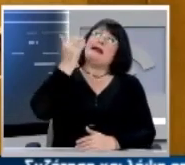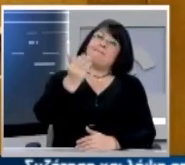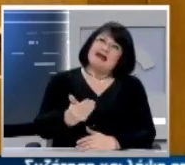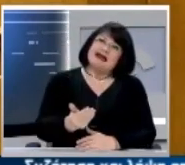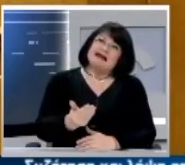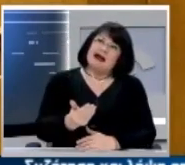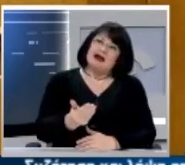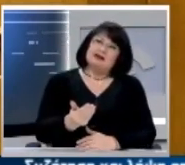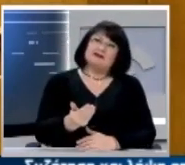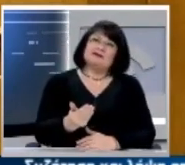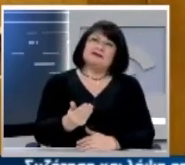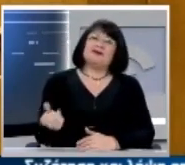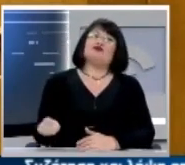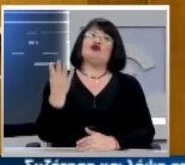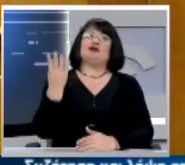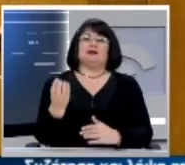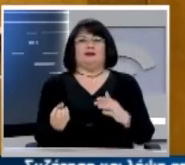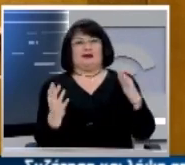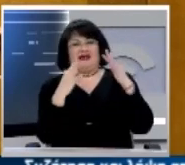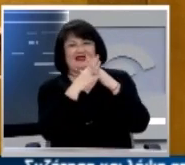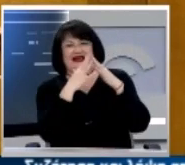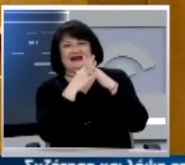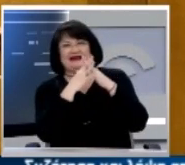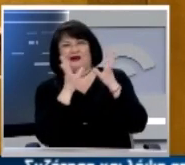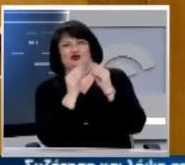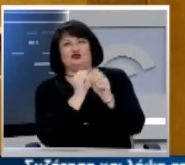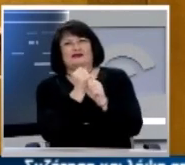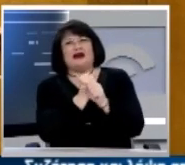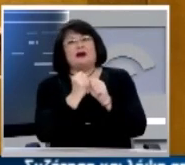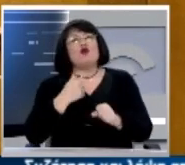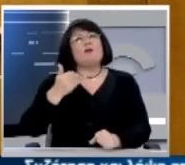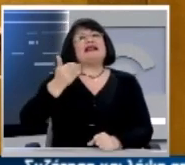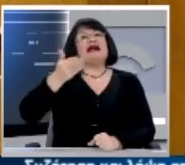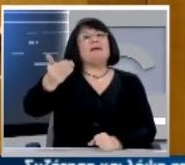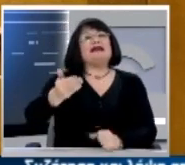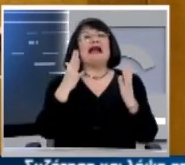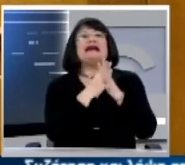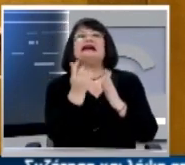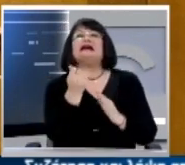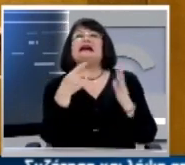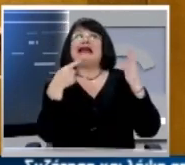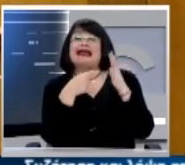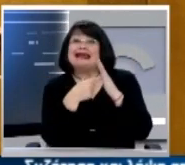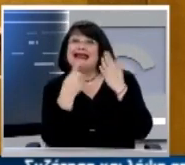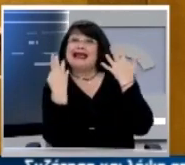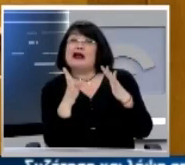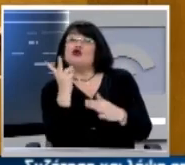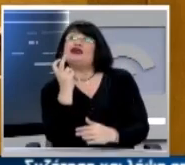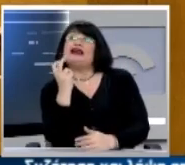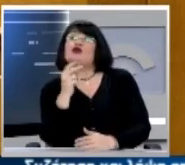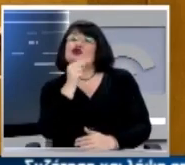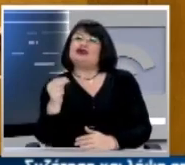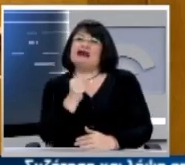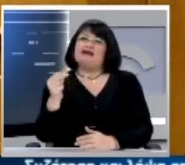οποία θα μπορούσαν, τα οποία έλεγξαν οι επιθεωρητές, 5 από τα 150, και συγκροτούν